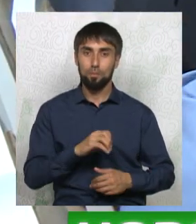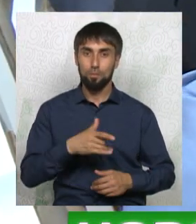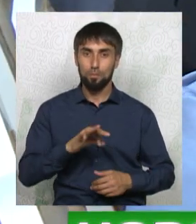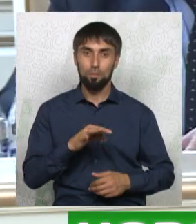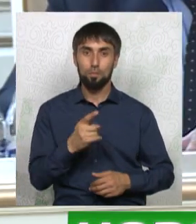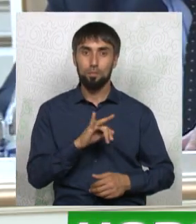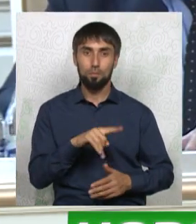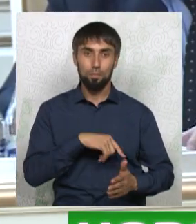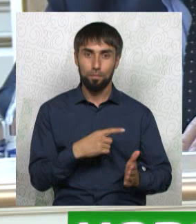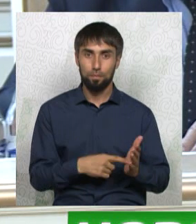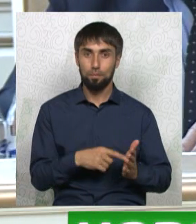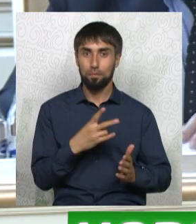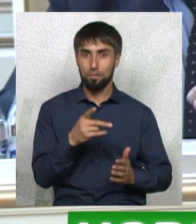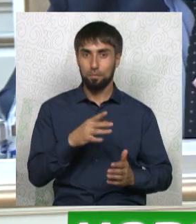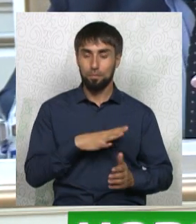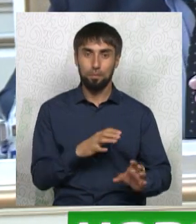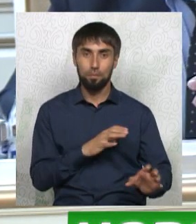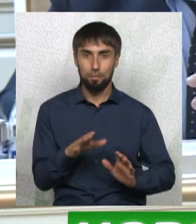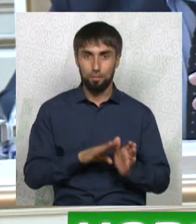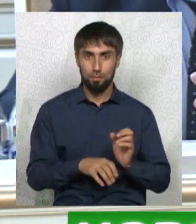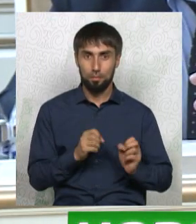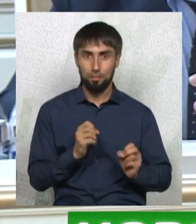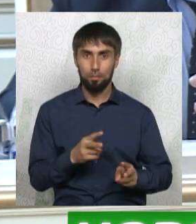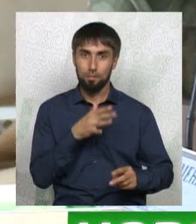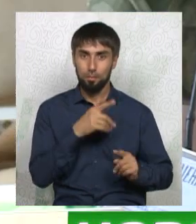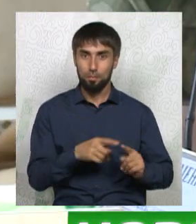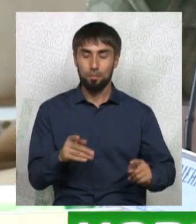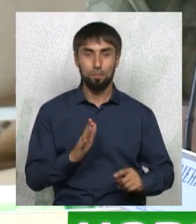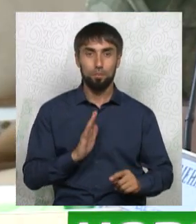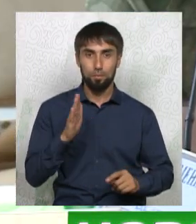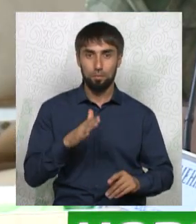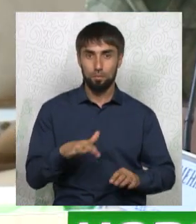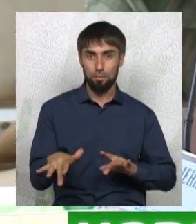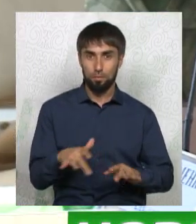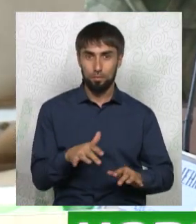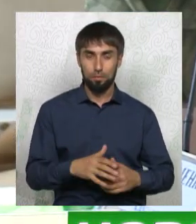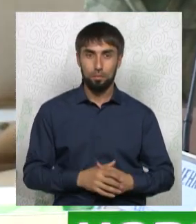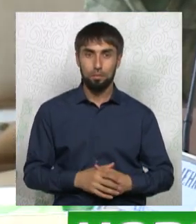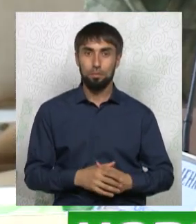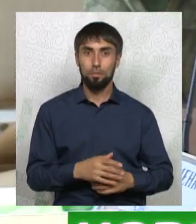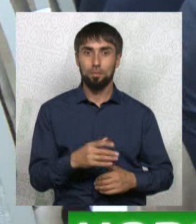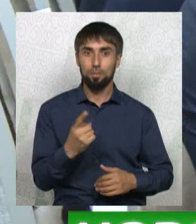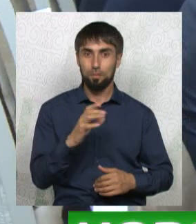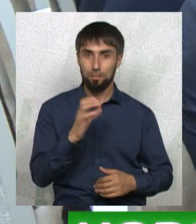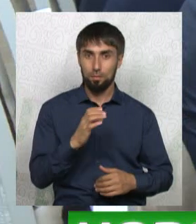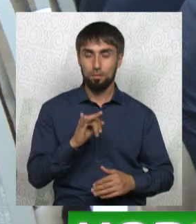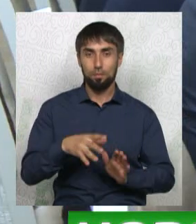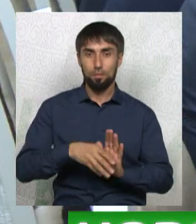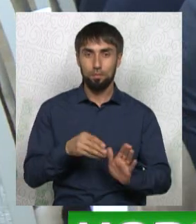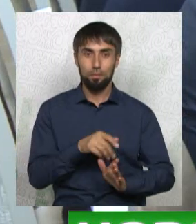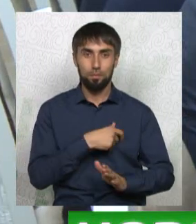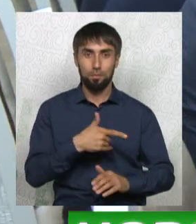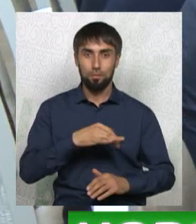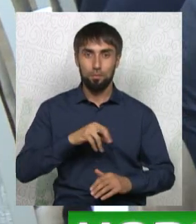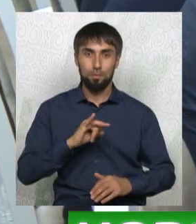одним из вопросов на повестке стал обеспечение безопасности в период предстоящих массовых мероприятий день знаний выборы депутатов